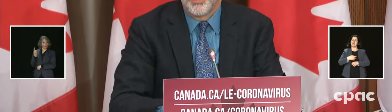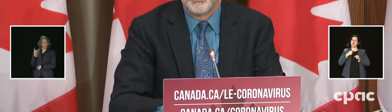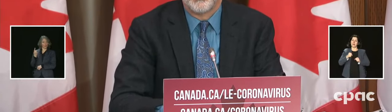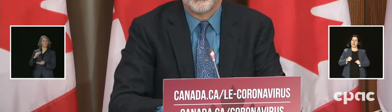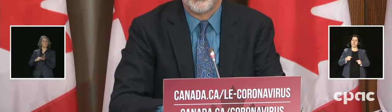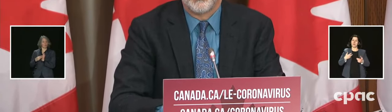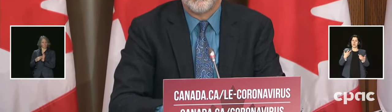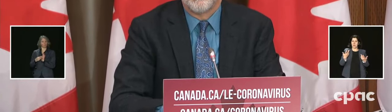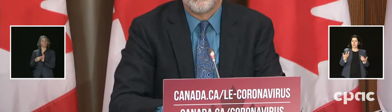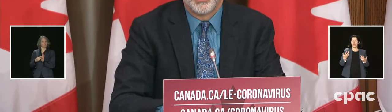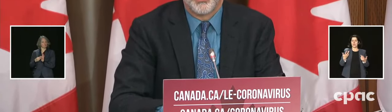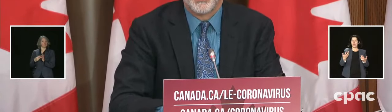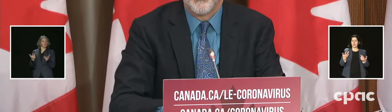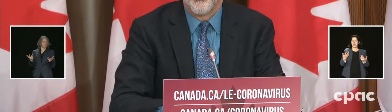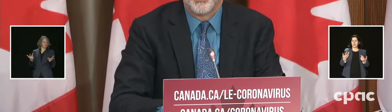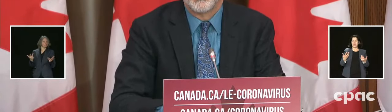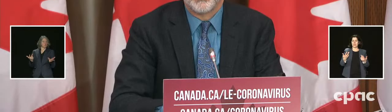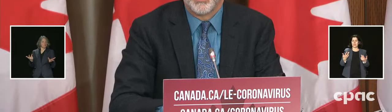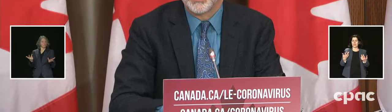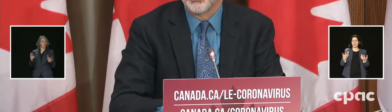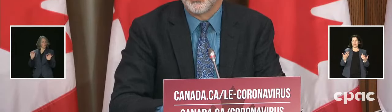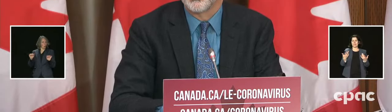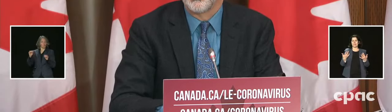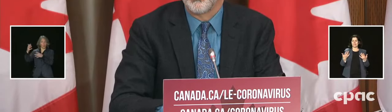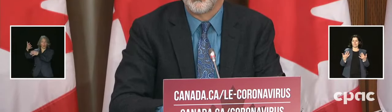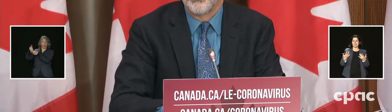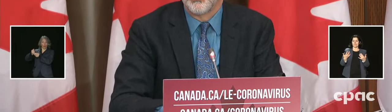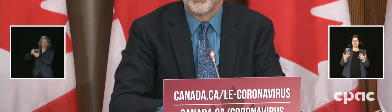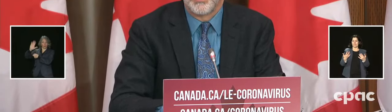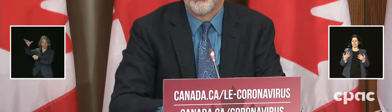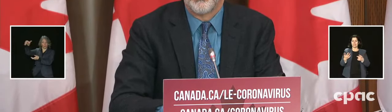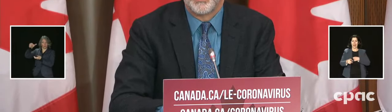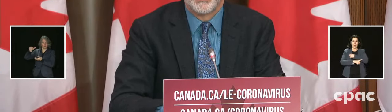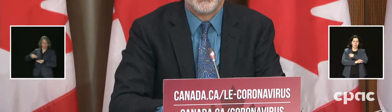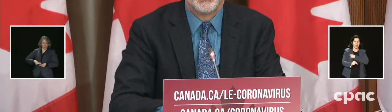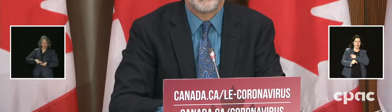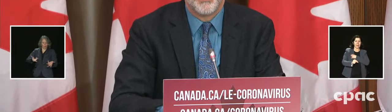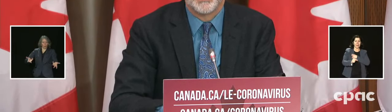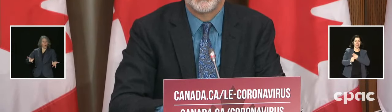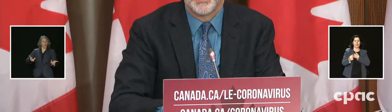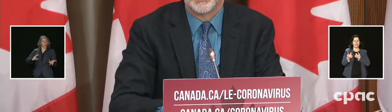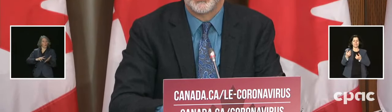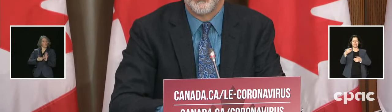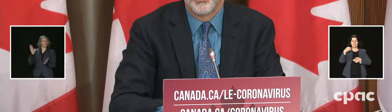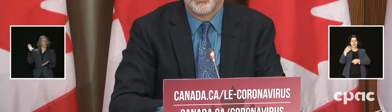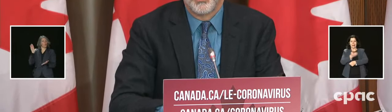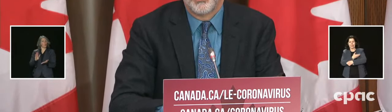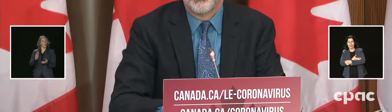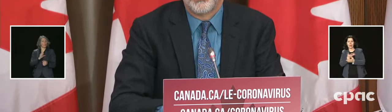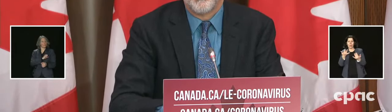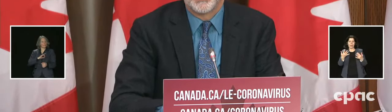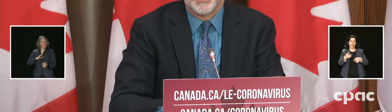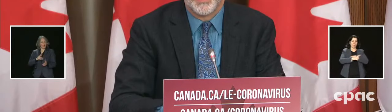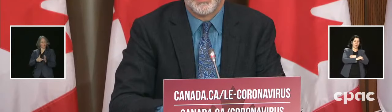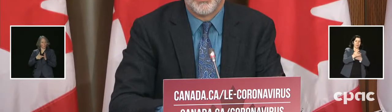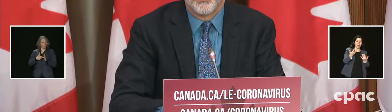qui requiert moins de ressources là, au niveau, dans le fond, des cliniques de vaccination.